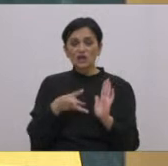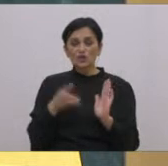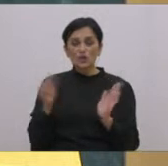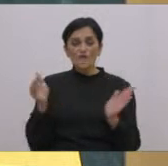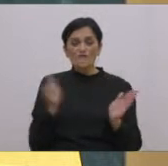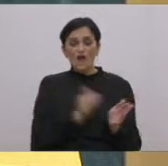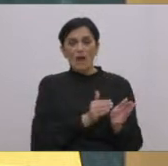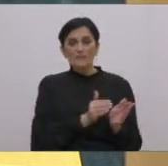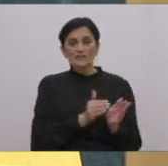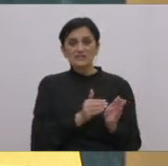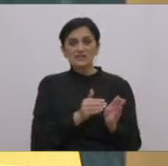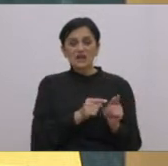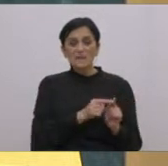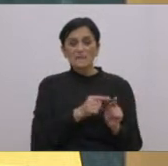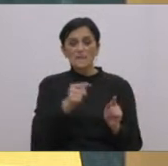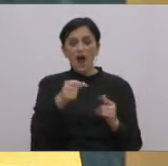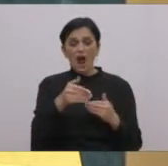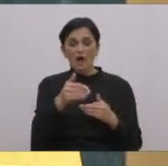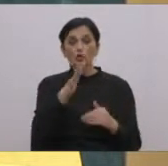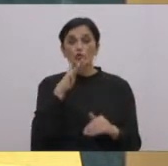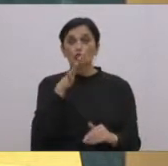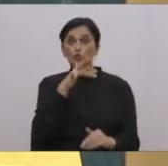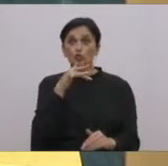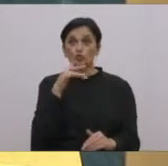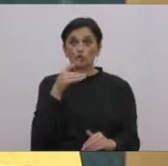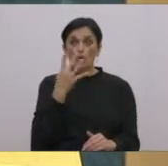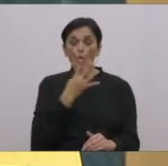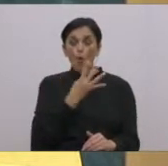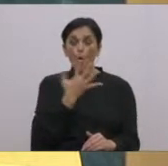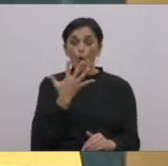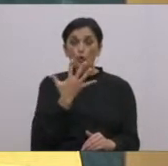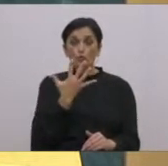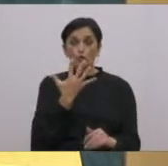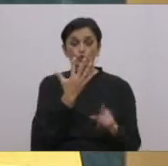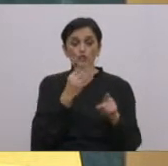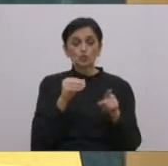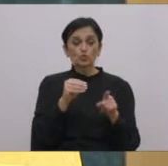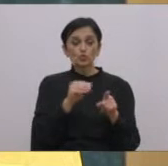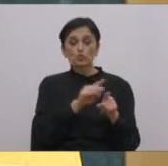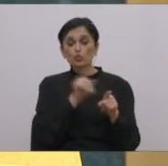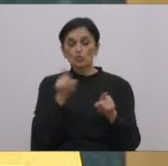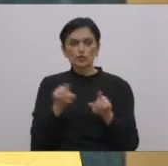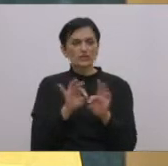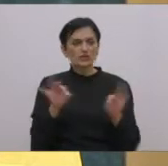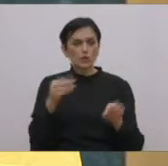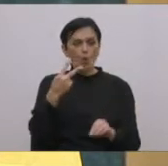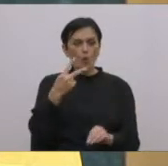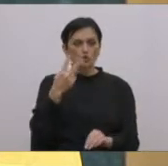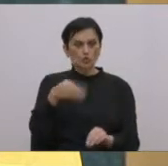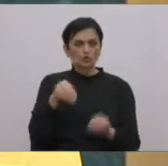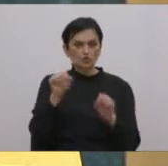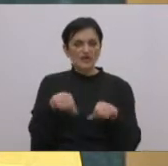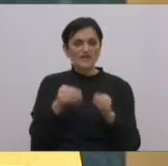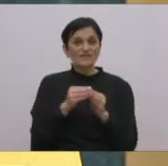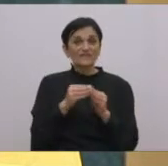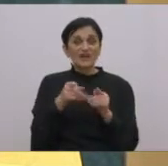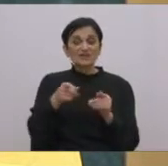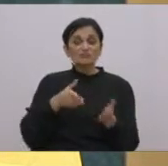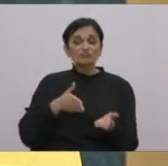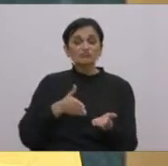ვამცირებთ მანძილს, ხოლო დრო 45 წუთის ნაცვლად იდეალურ შემთხვევაში უკვე 20 წუთში არის შესაძლებელი იგივე